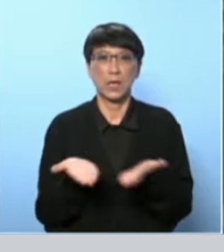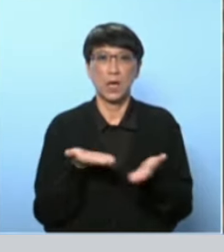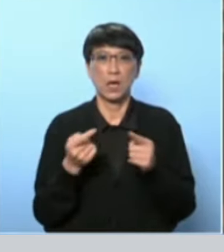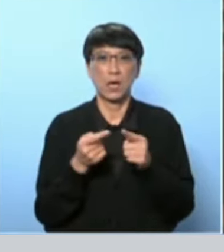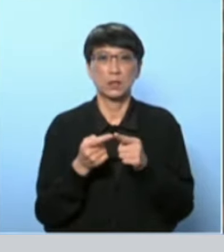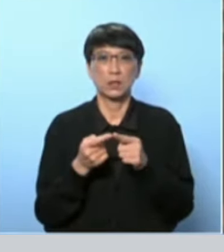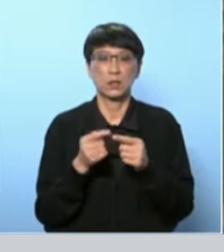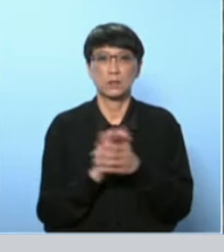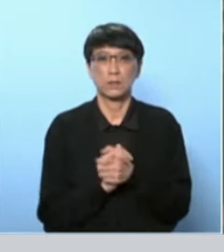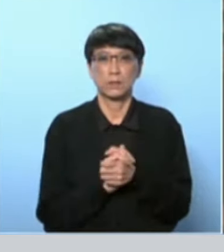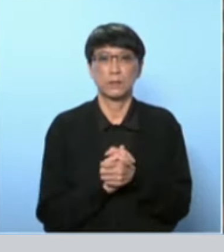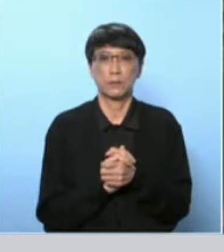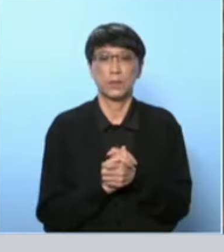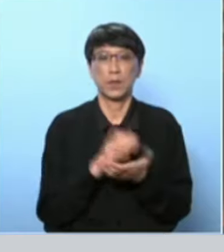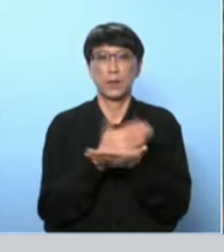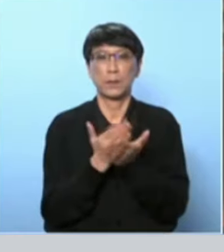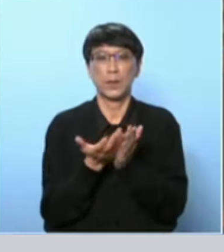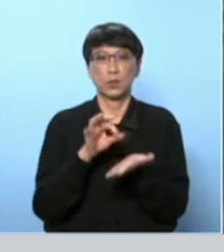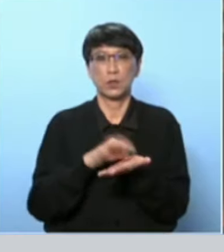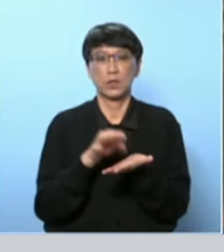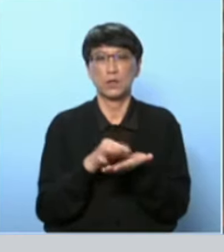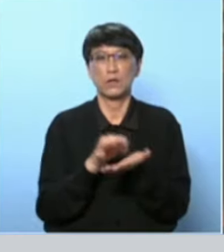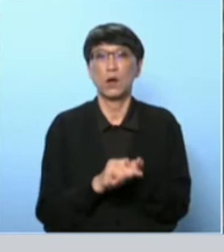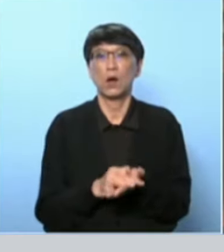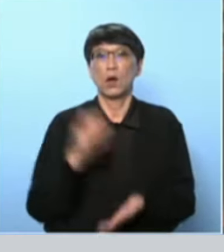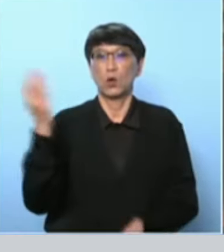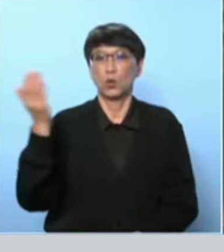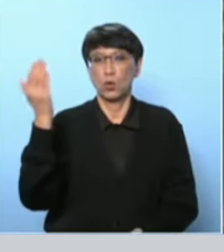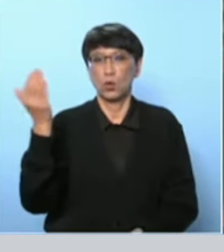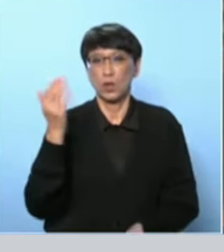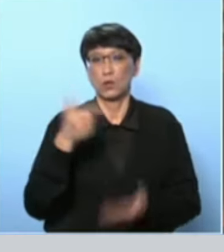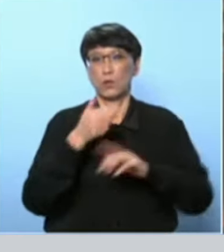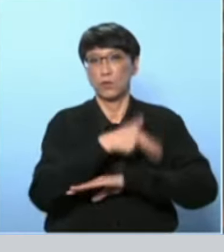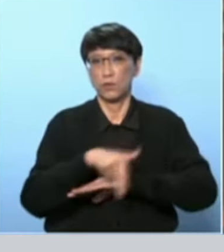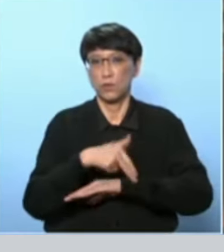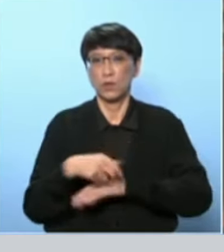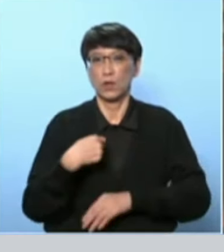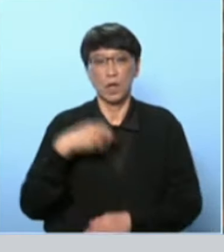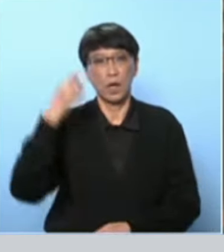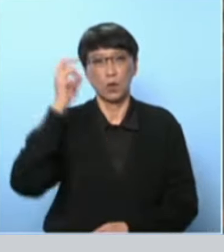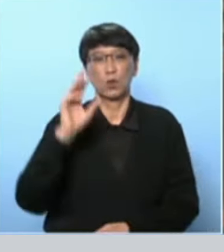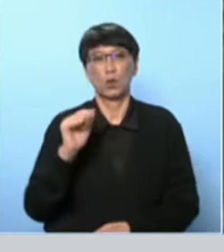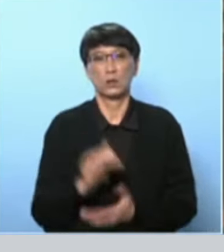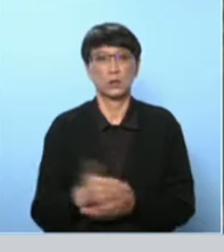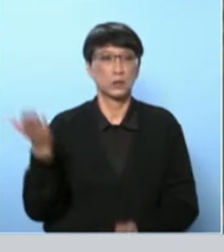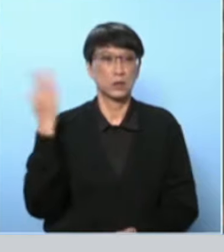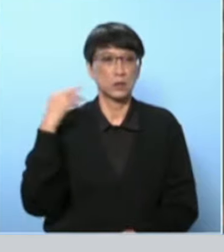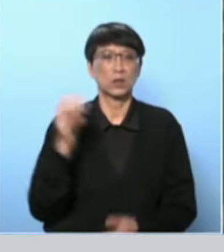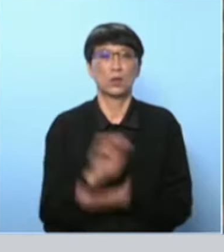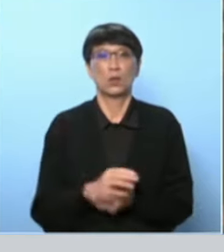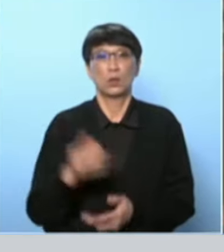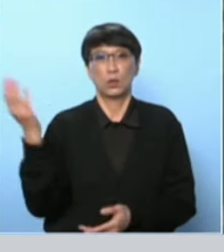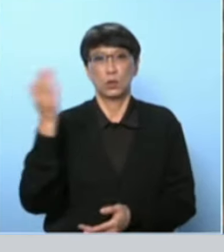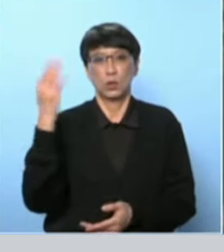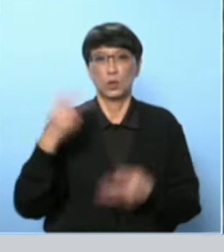去、不同的地方去旅遊的方案呢，我們都願意考慮的。過往、旅發局也都就住不同